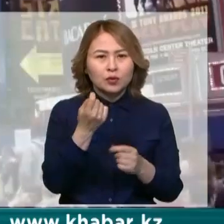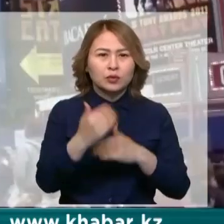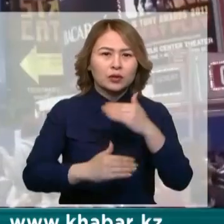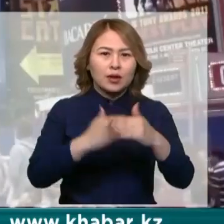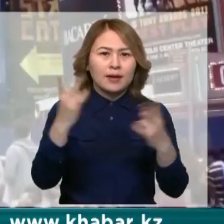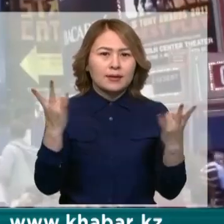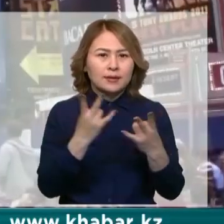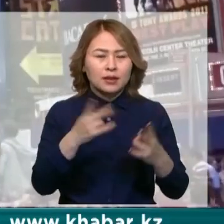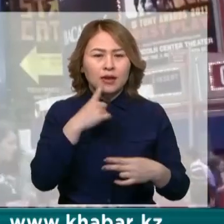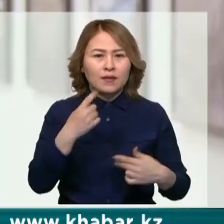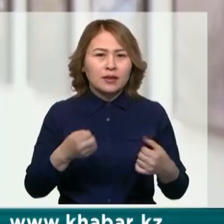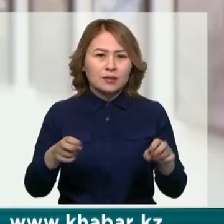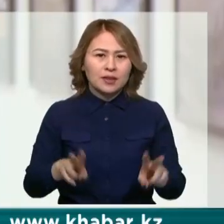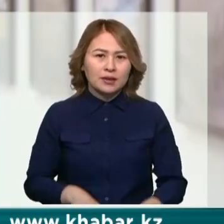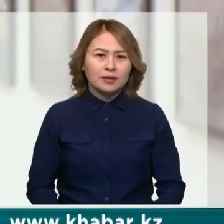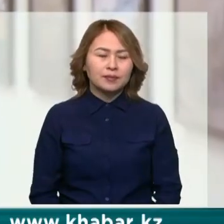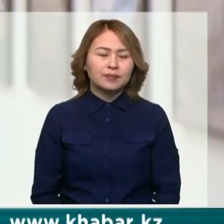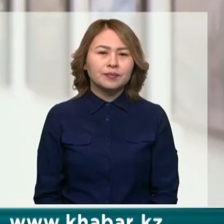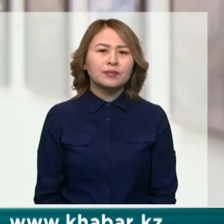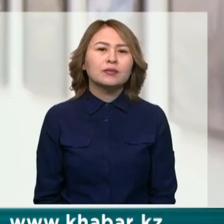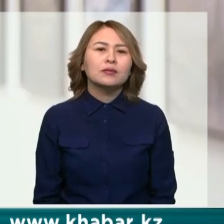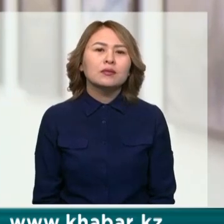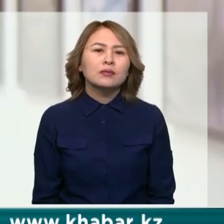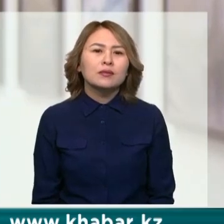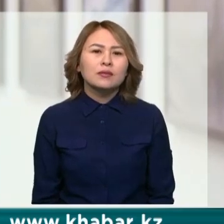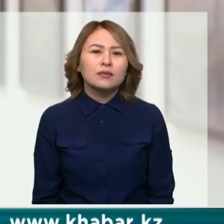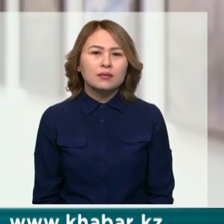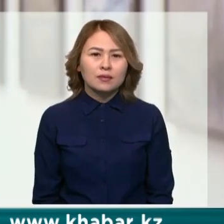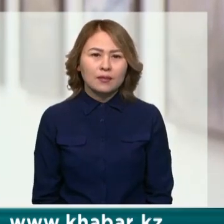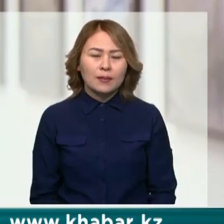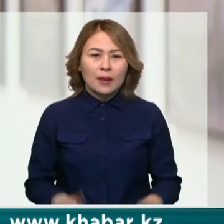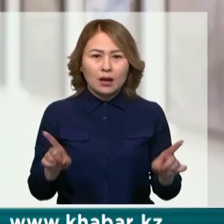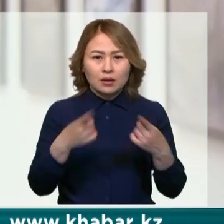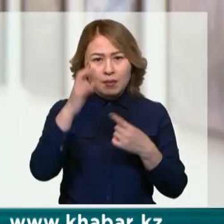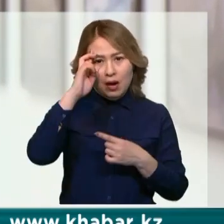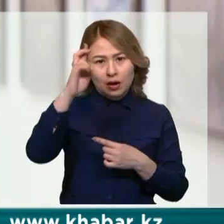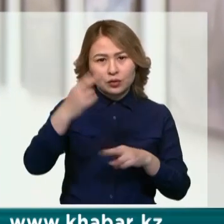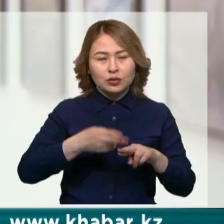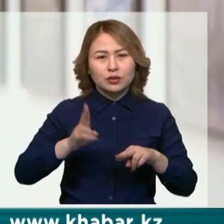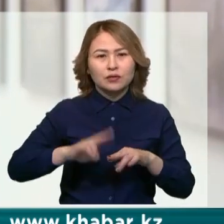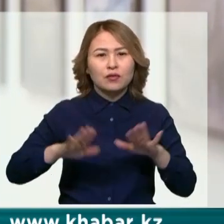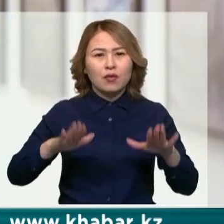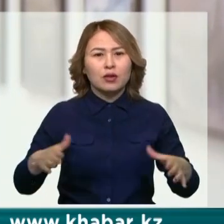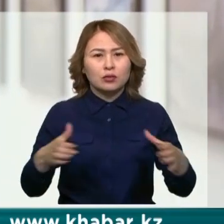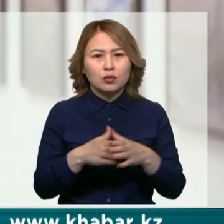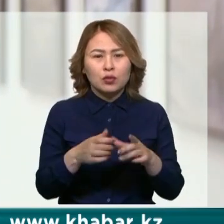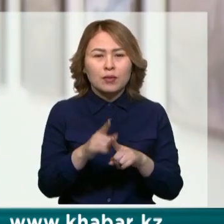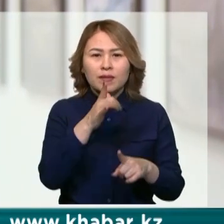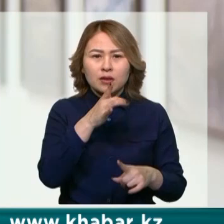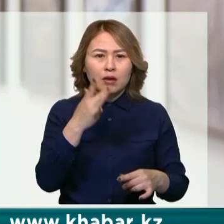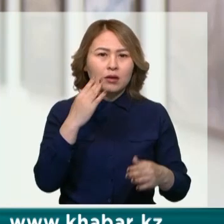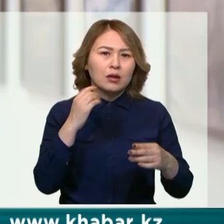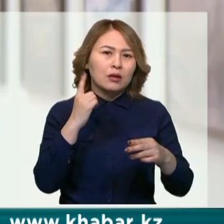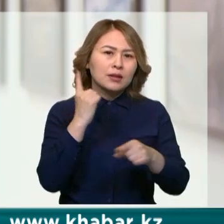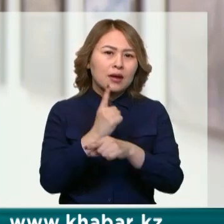керек. Мамандар осылай дейді. Конечно, никогда нет предела для... Дамыған ел деп атап жүрген мемлекеттердің өзінде дамуға шектеу